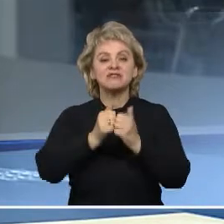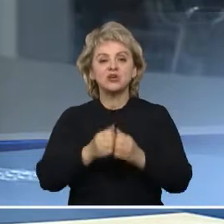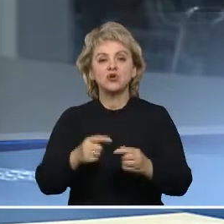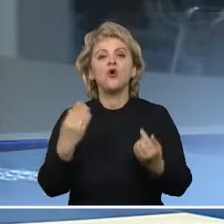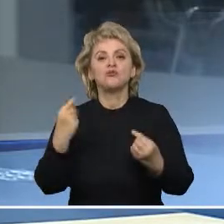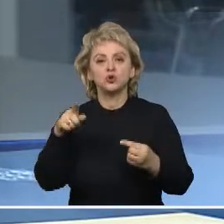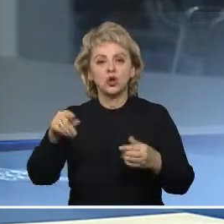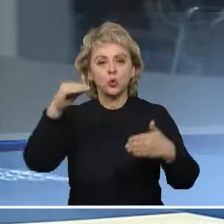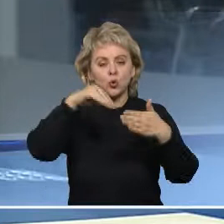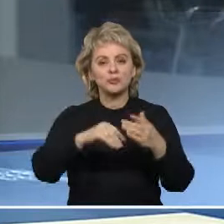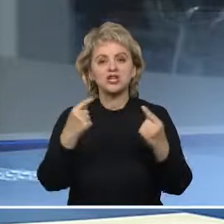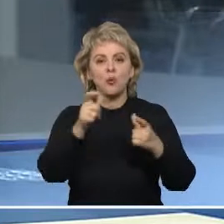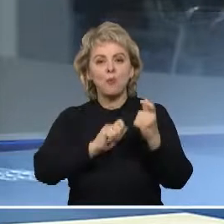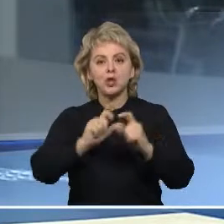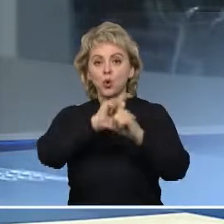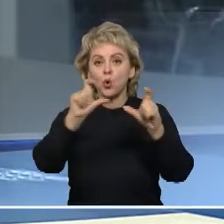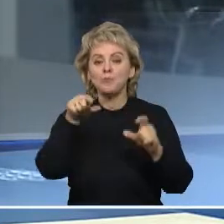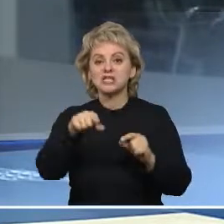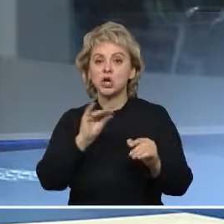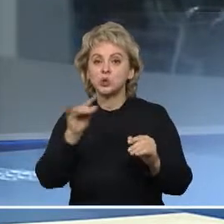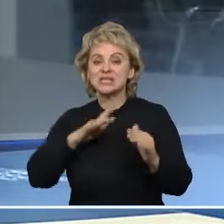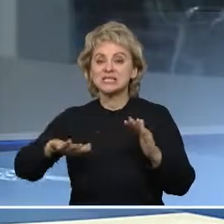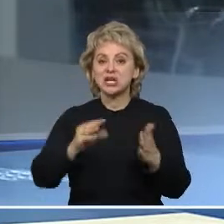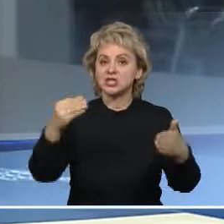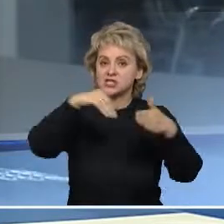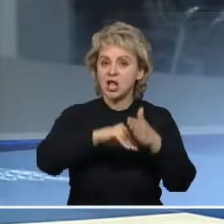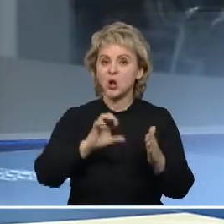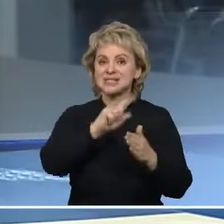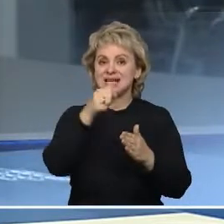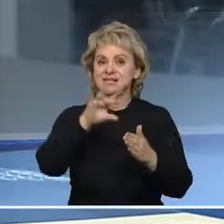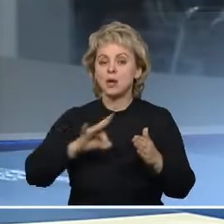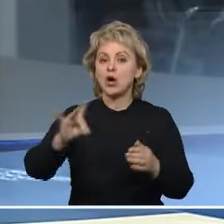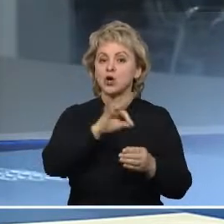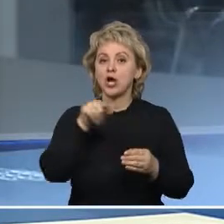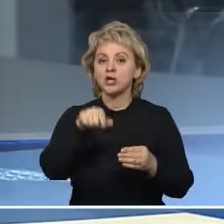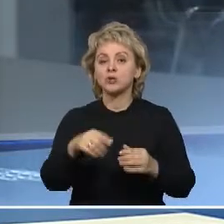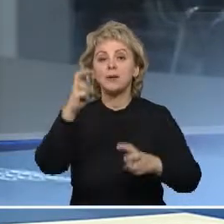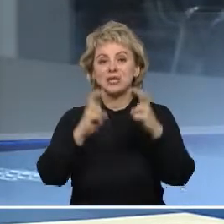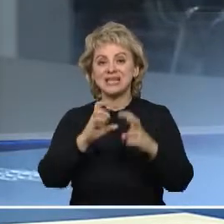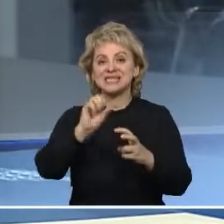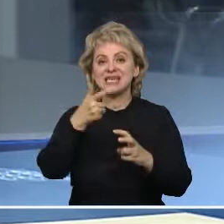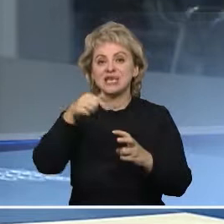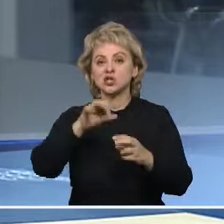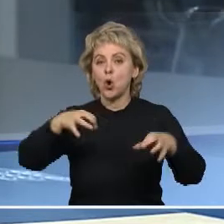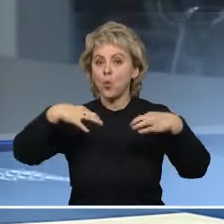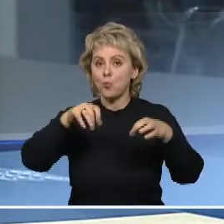Первый камень, фундамент крупнейшего молочного комплекса на юге страны, заложен в Сальском районе. А на предприятии